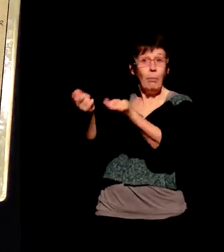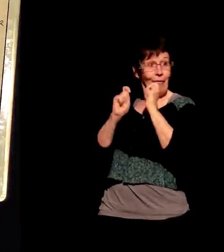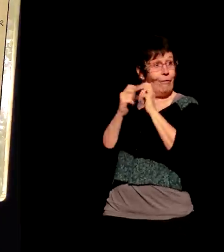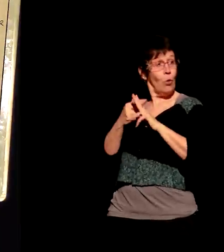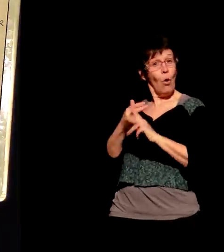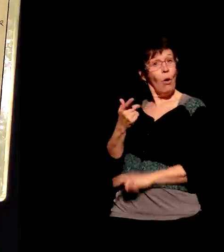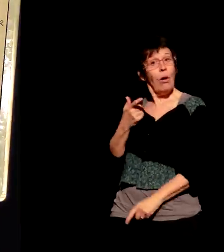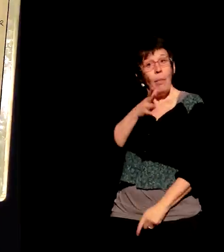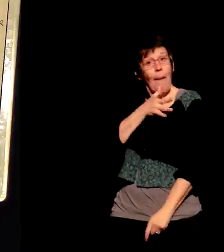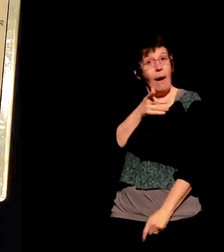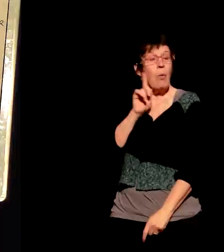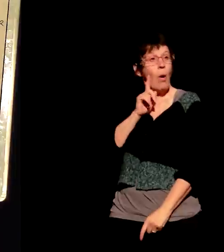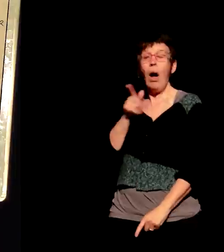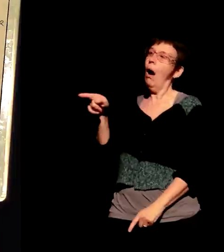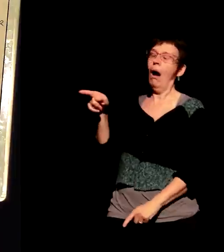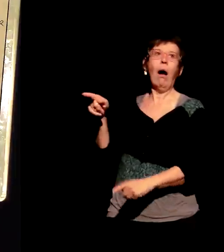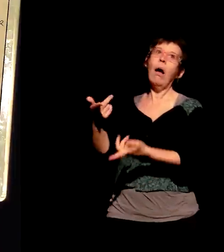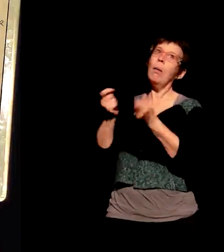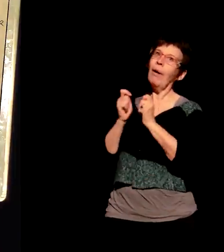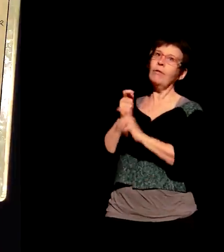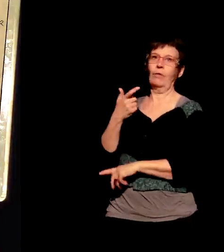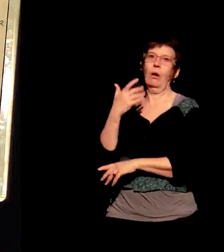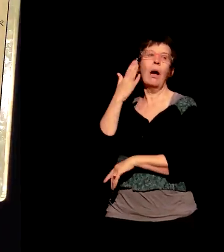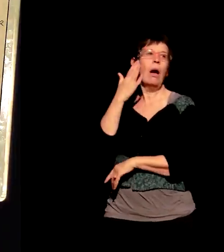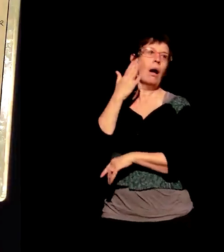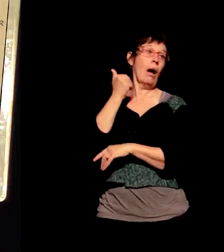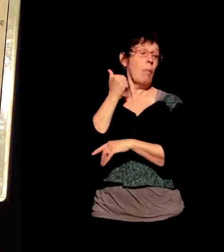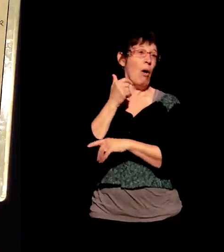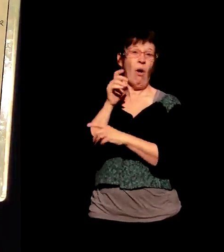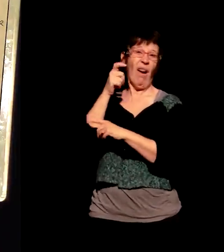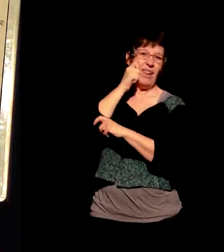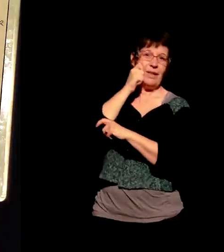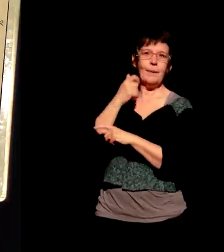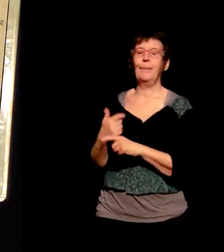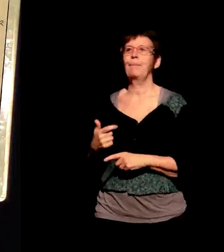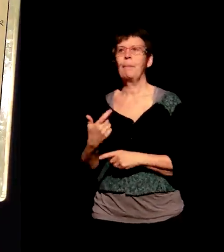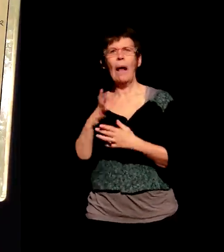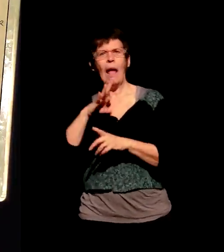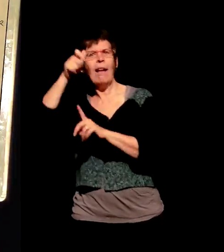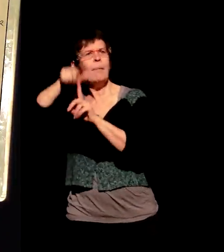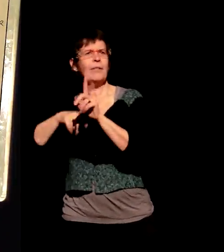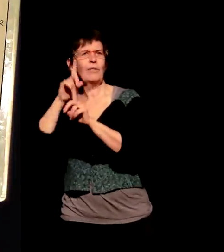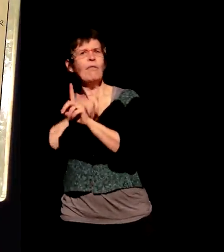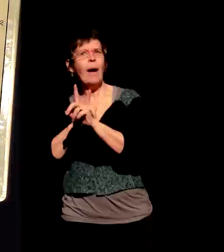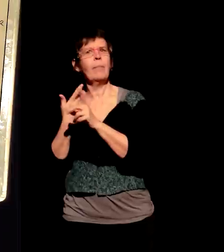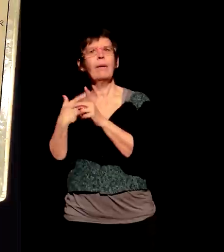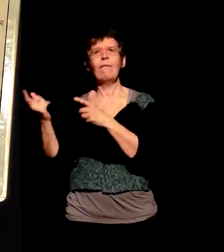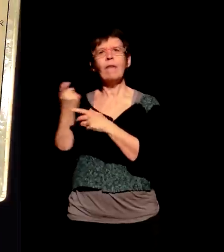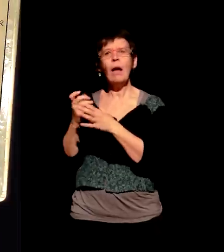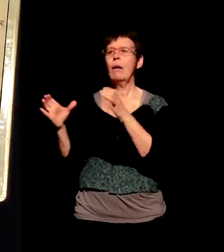anti-blanc. Ah, oui. Il y en a une qui a essayé, c'est Ouria Boutelja, porte-parole du Parti des Indigènes de la République. Elle a